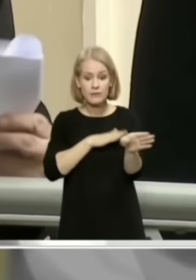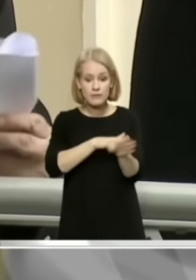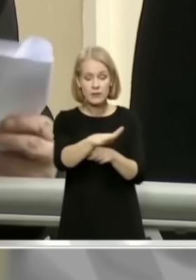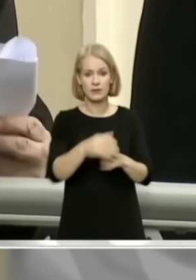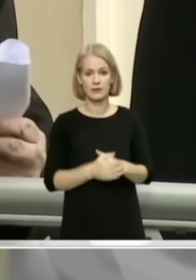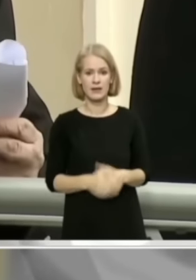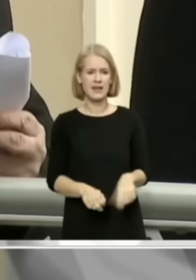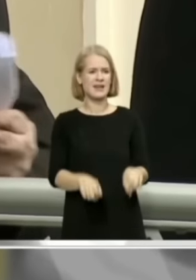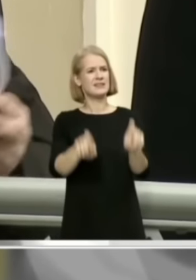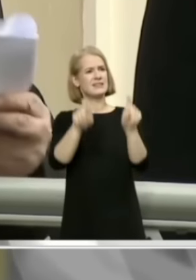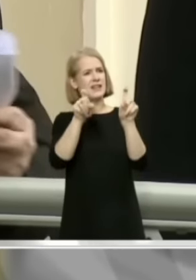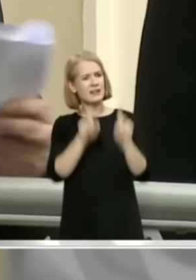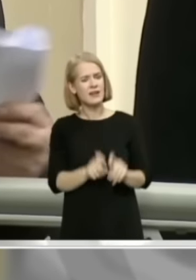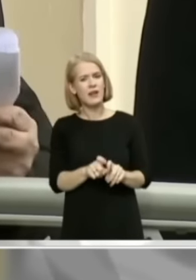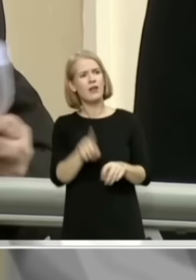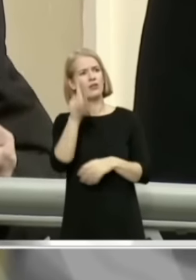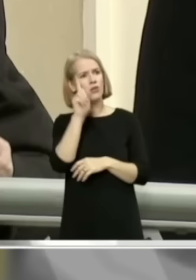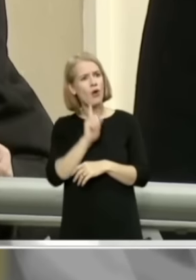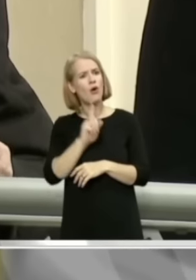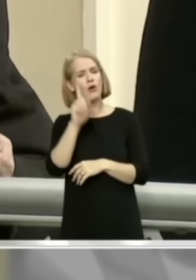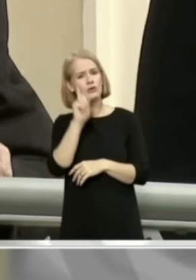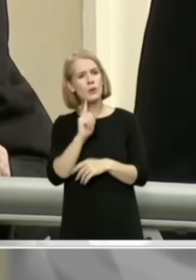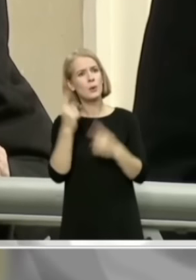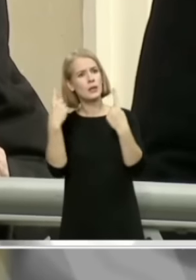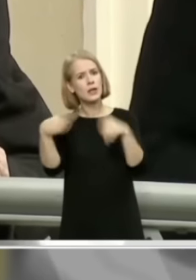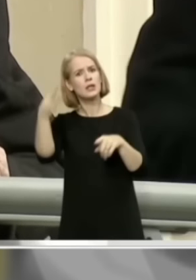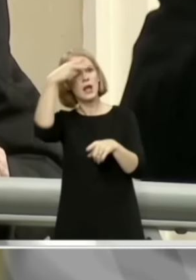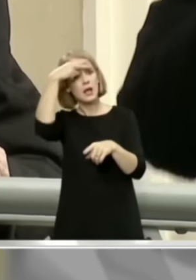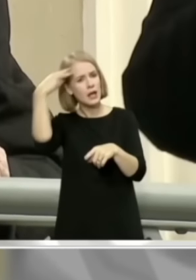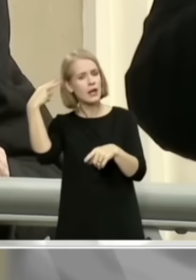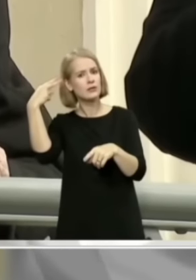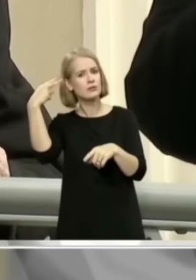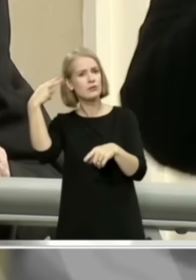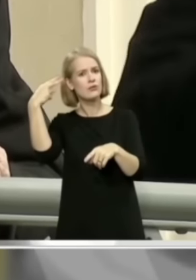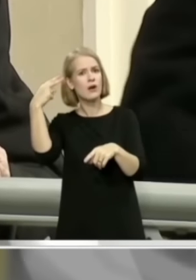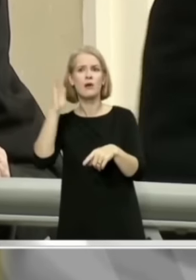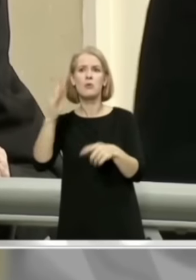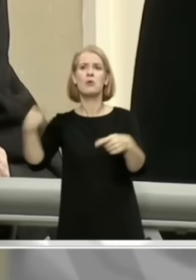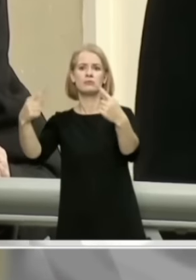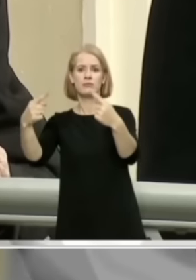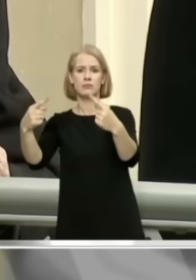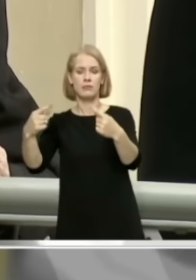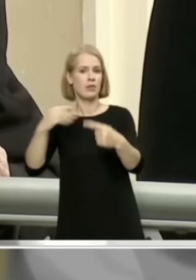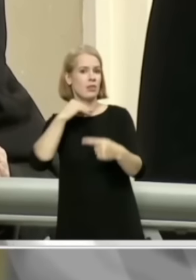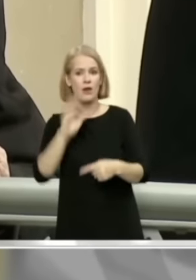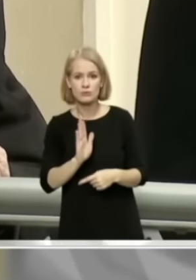Sėdėti ir norėti kitokios Lietuvos nepakanka.